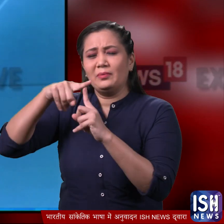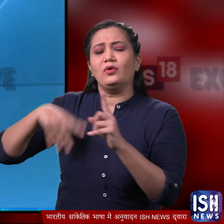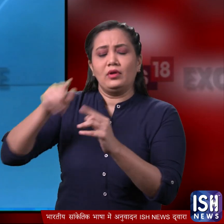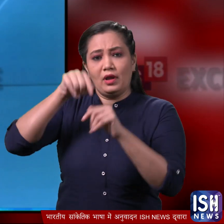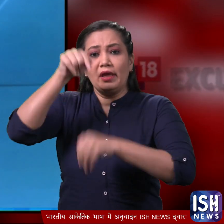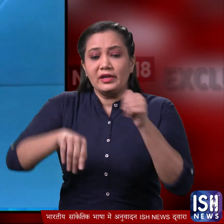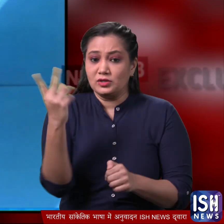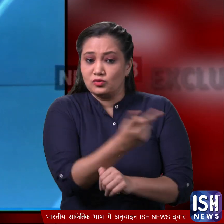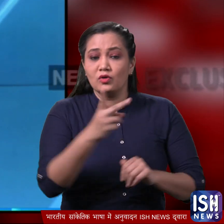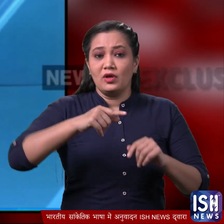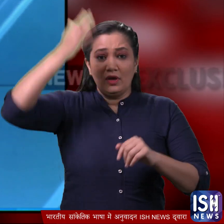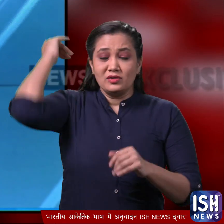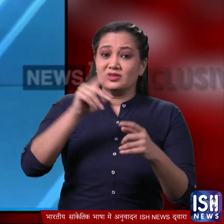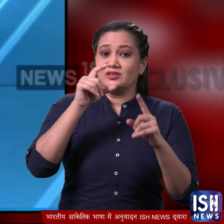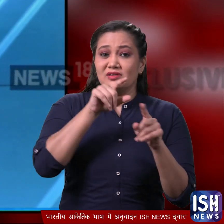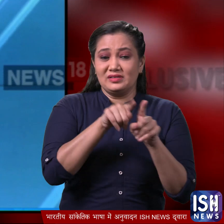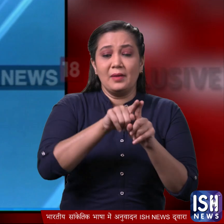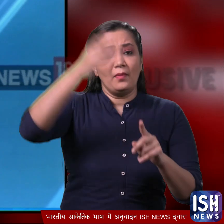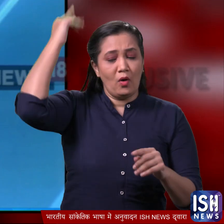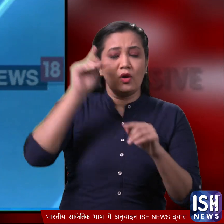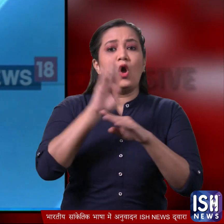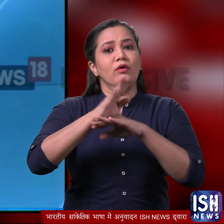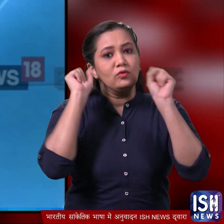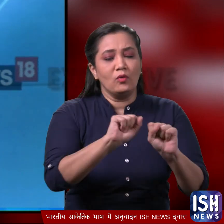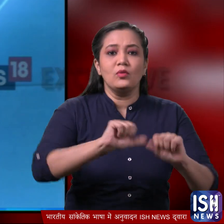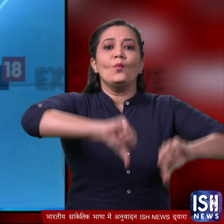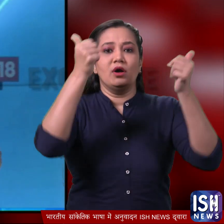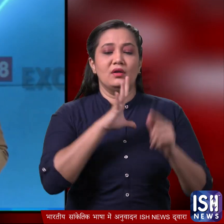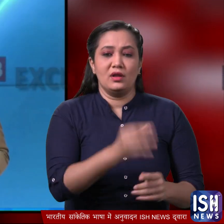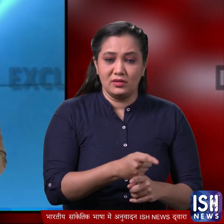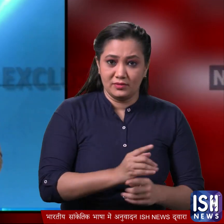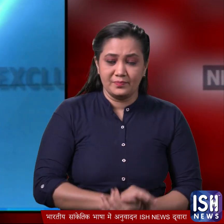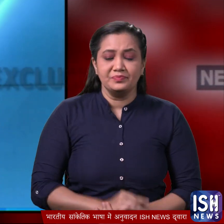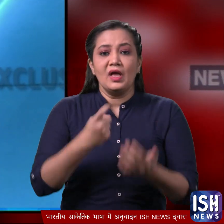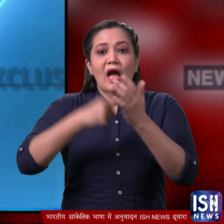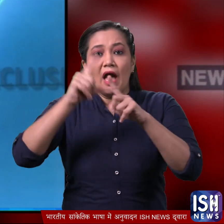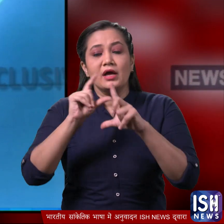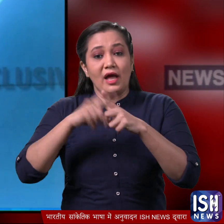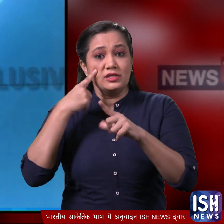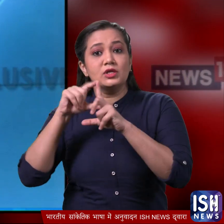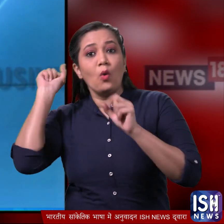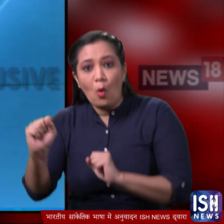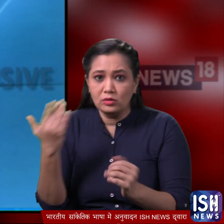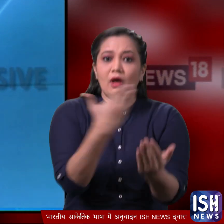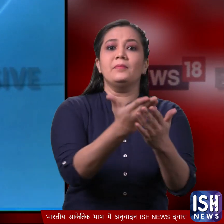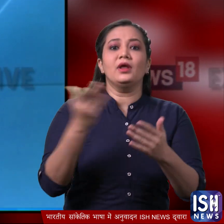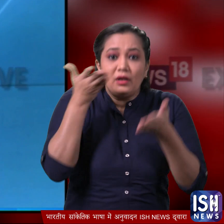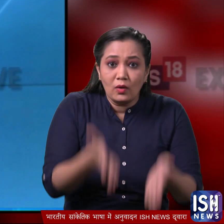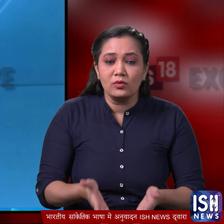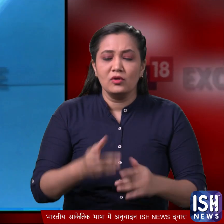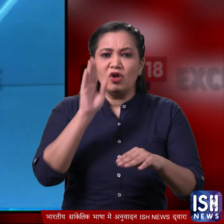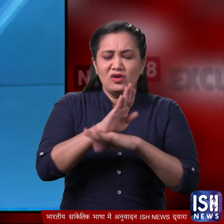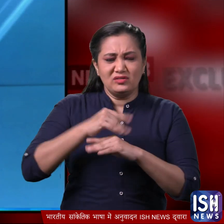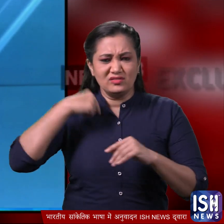उपचुनाव हो रहे हैं, जिनमें कुशेश्वर स्थान सीट पिछली बार महागठबंधन में कांग्रेस के हिस्से आई और वहां आरजेडी ने इस बार अपना उम्मीदवार उतारा